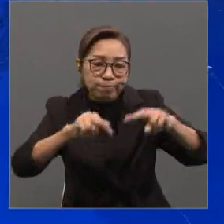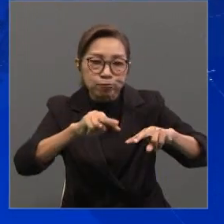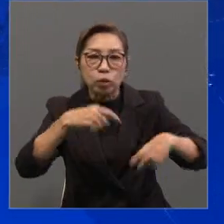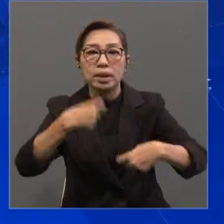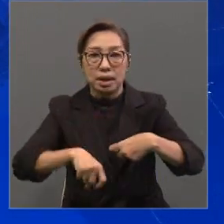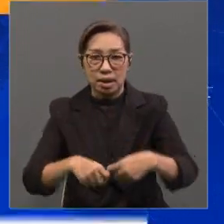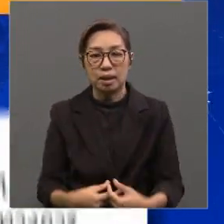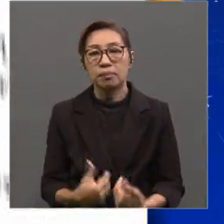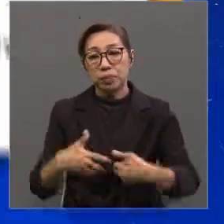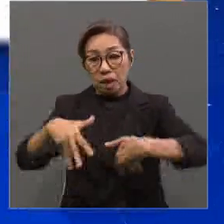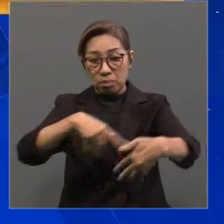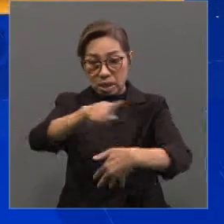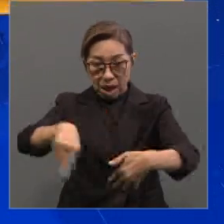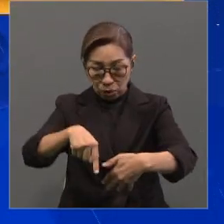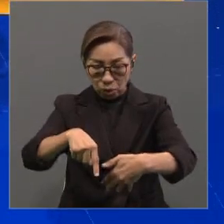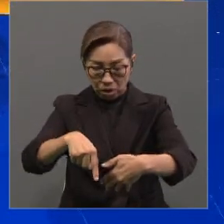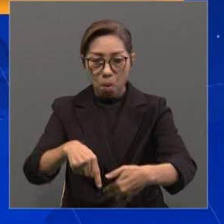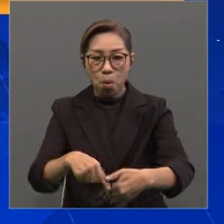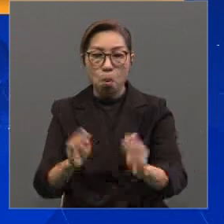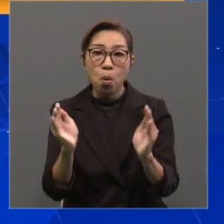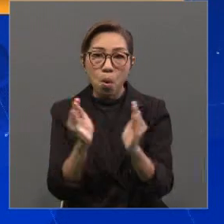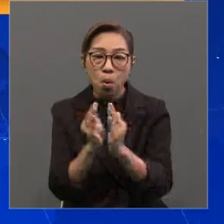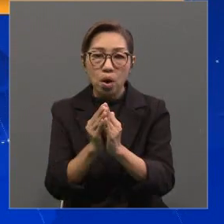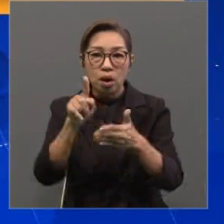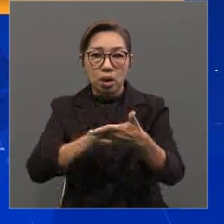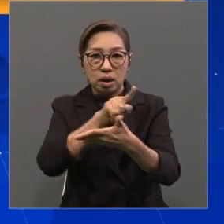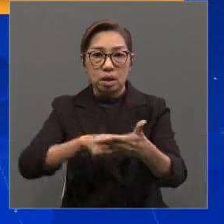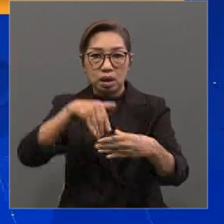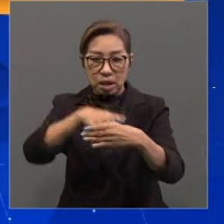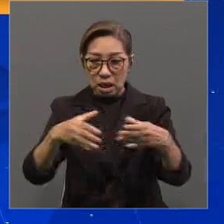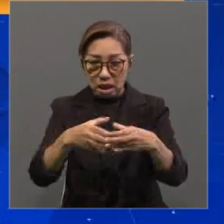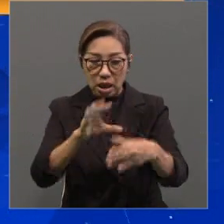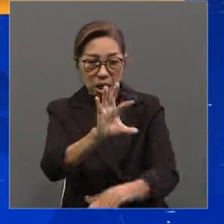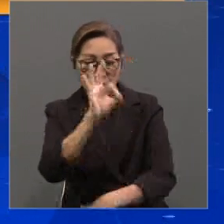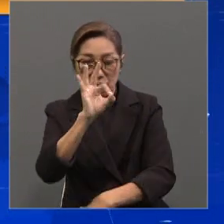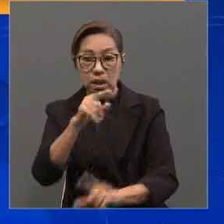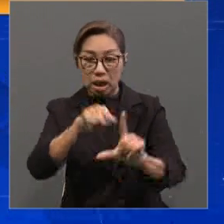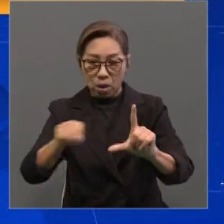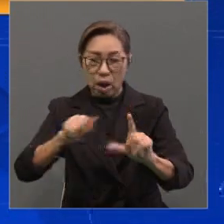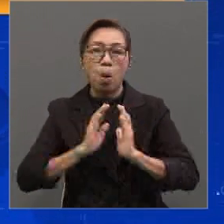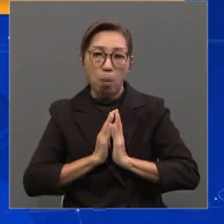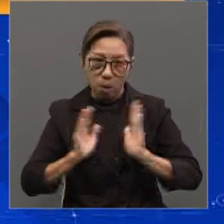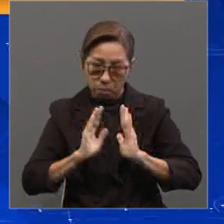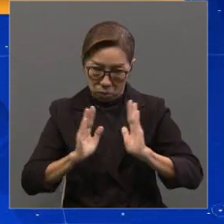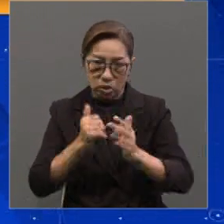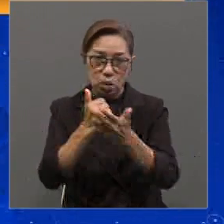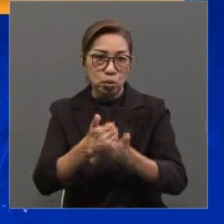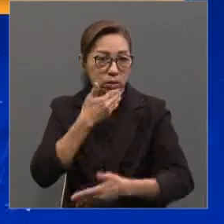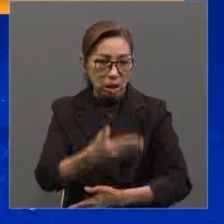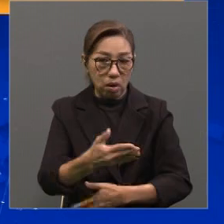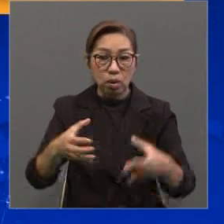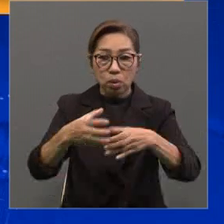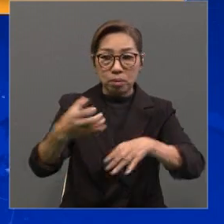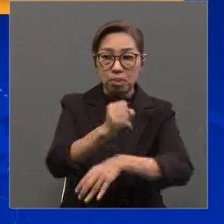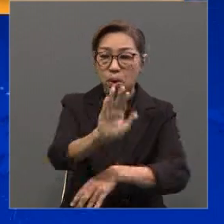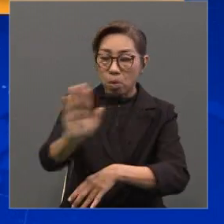คุณประชาชนที่กรุณาไว้วางใจและเคียงบ่าเคียงไหล่กับพวกเราเสมอขอบคุณทุกพรรคที่ประกาศจุด